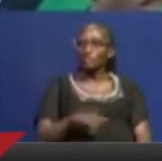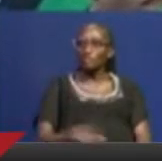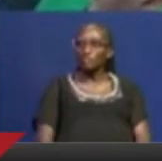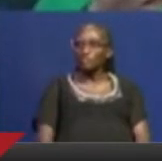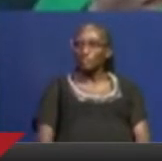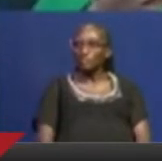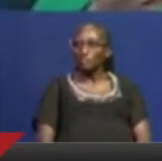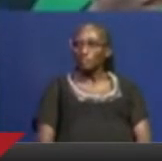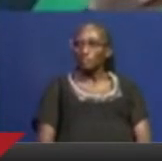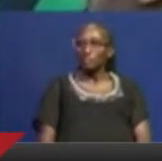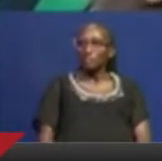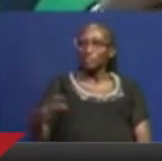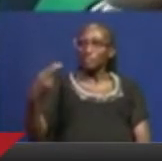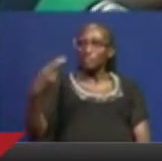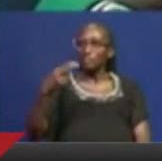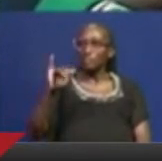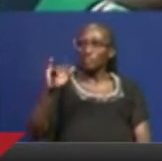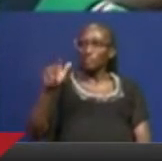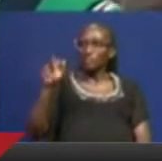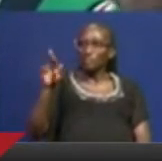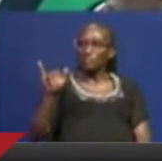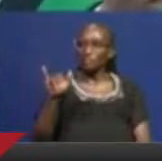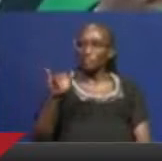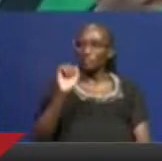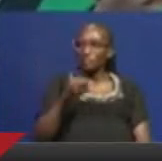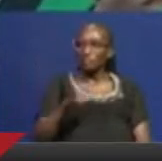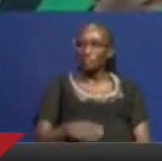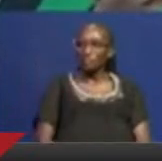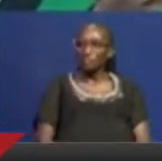Kipkelion West Hilary Kiplangat Koske.